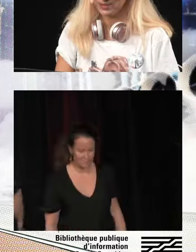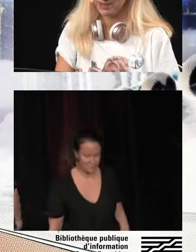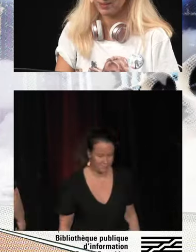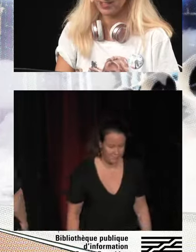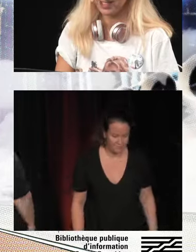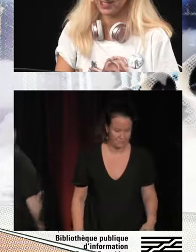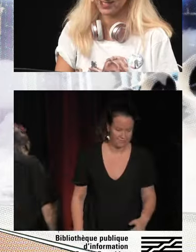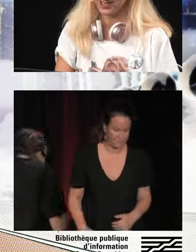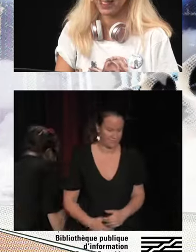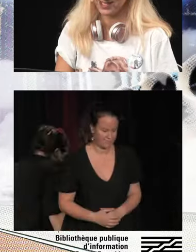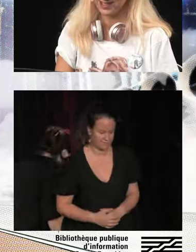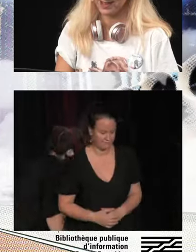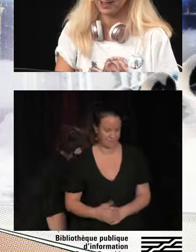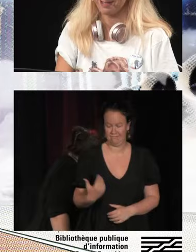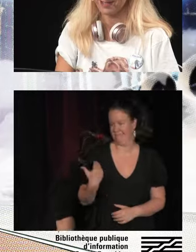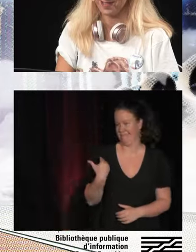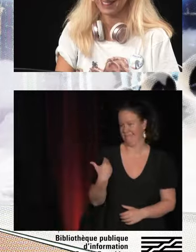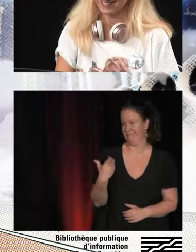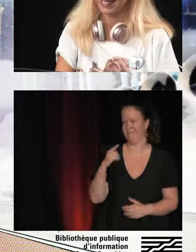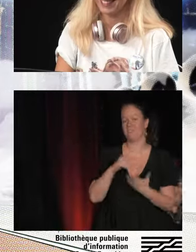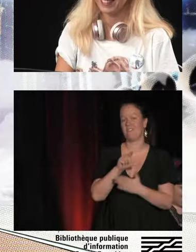Alors pas celui avec Bob Hoskins, non, celui qui est sorti en